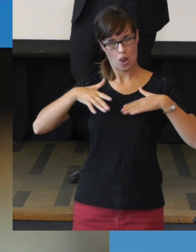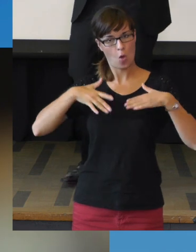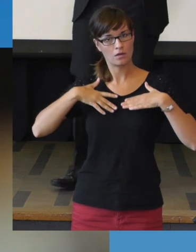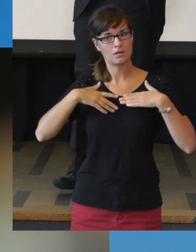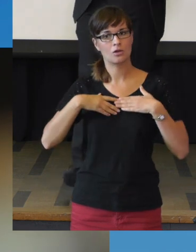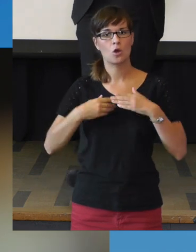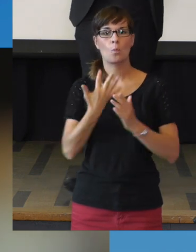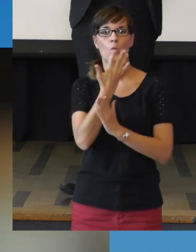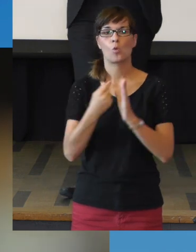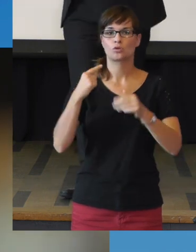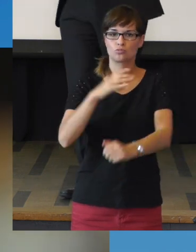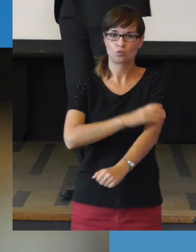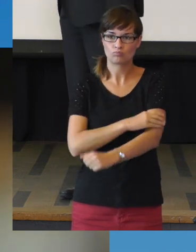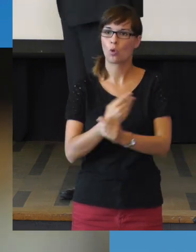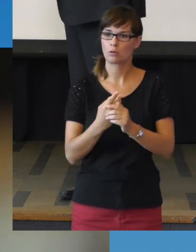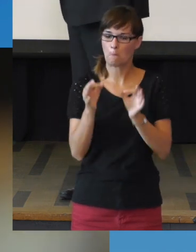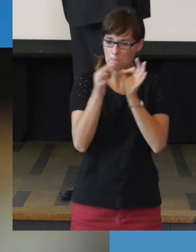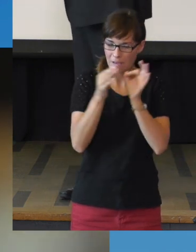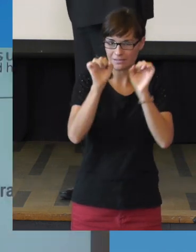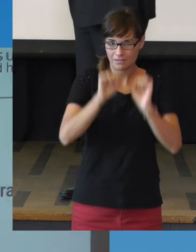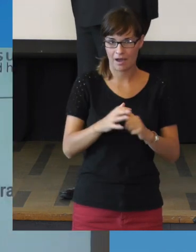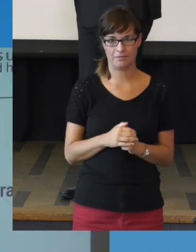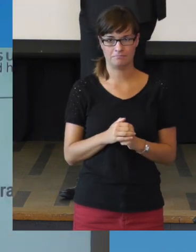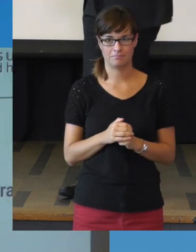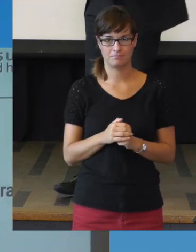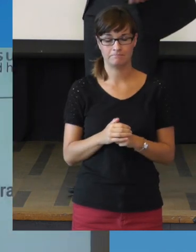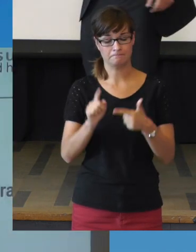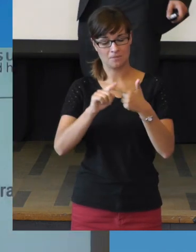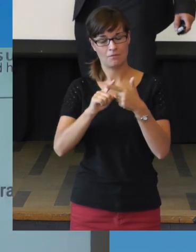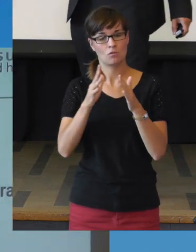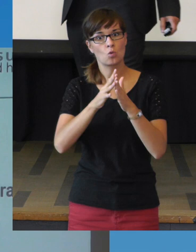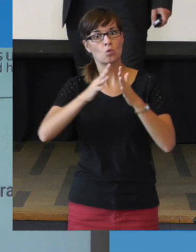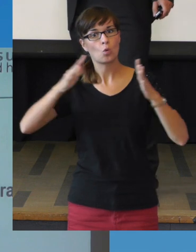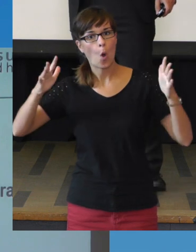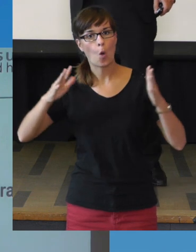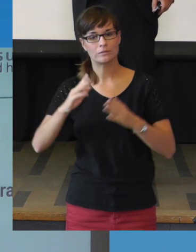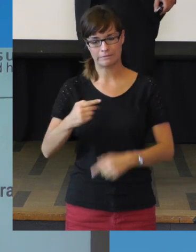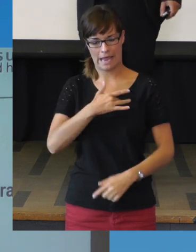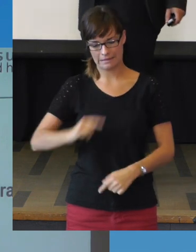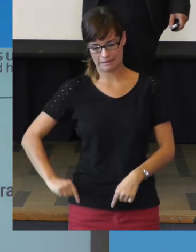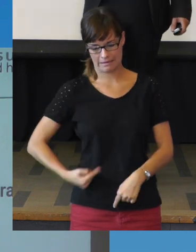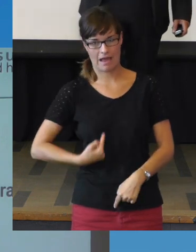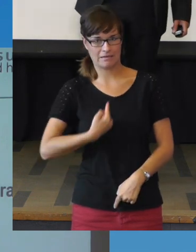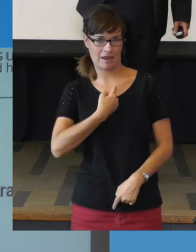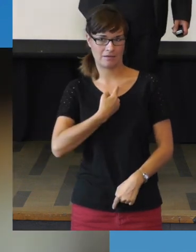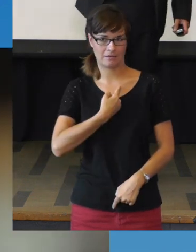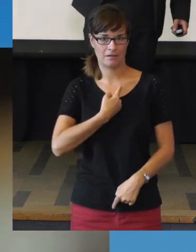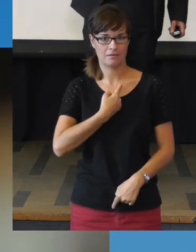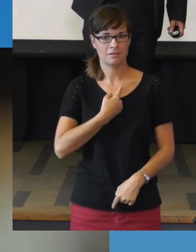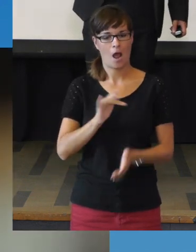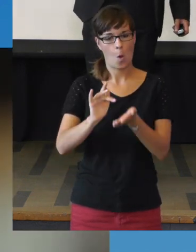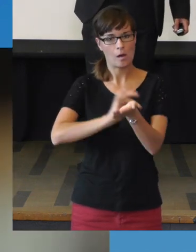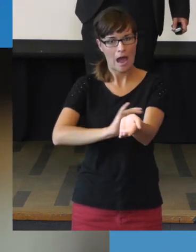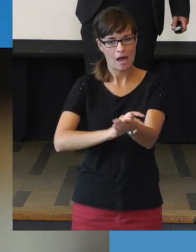den die meisten unter dem Herzkatheter verstehen, ist der sogenannte große Herzkatheter. Bei dem wird über eine Schlagader ein